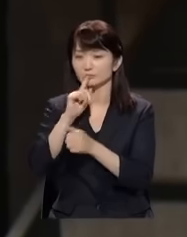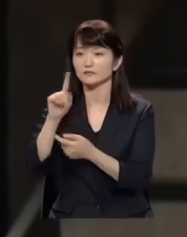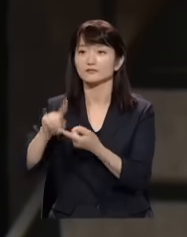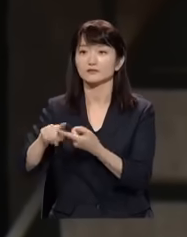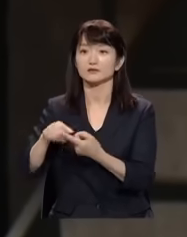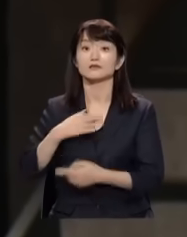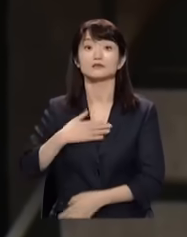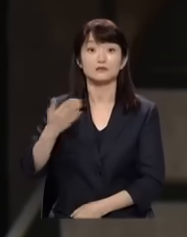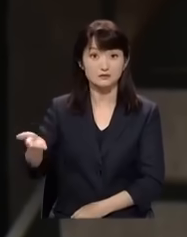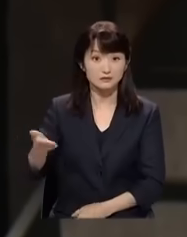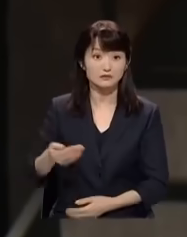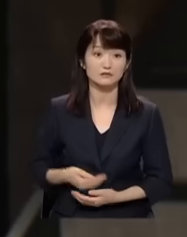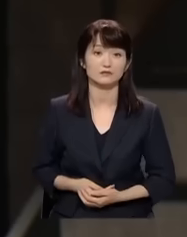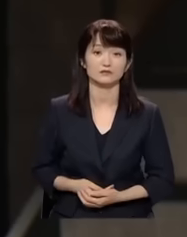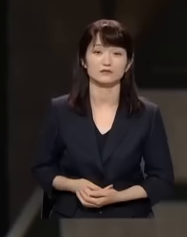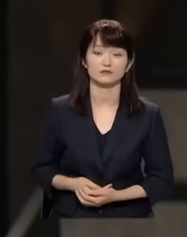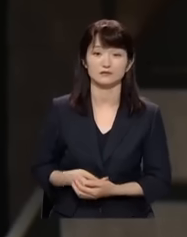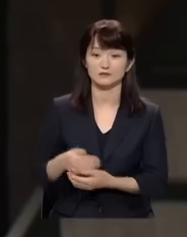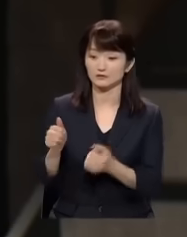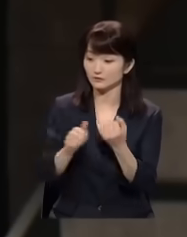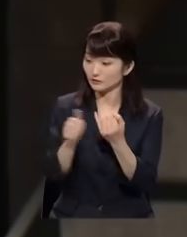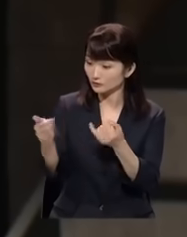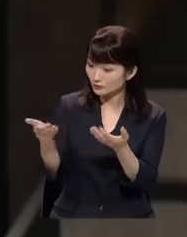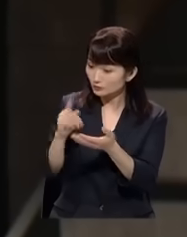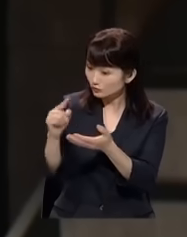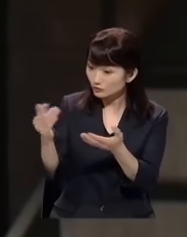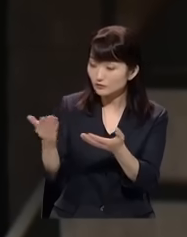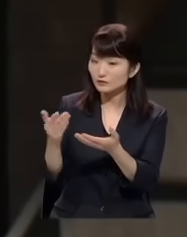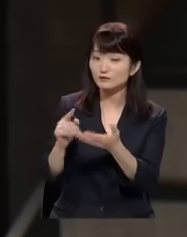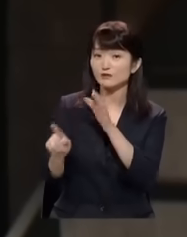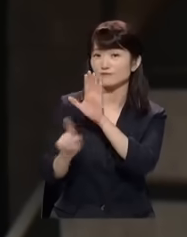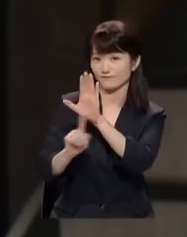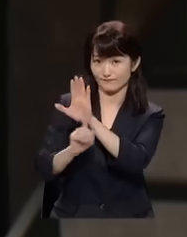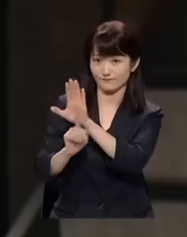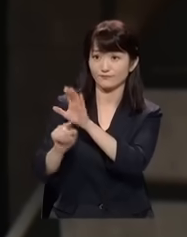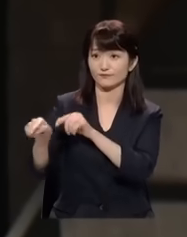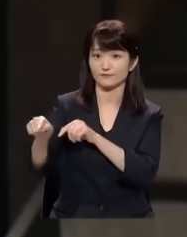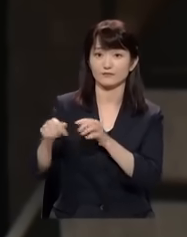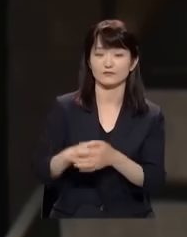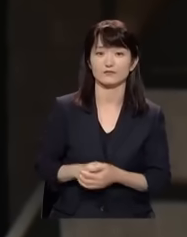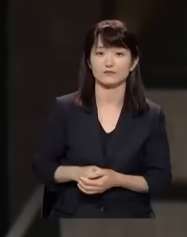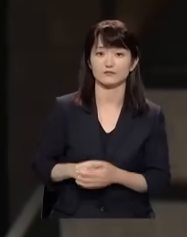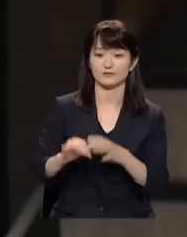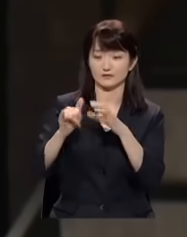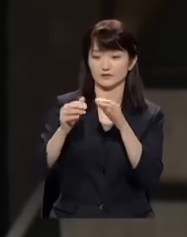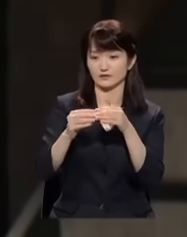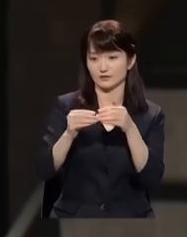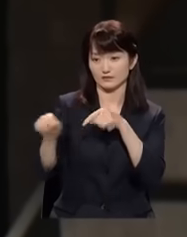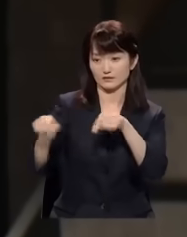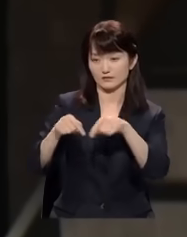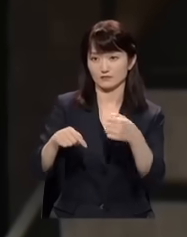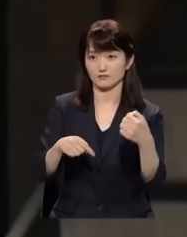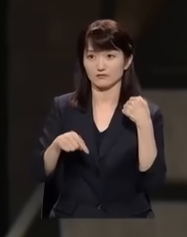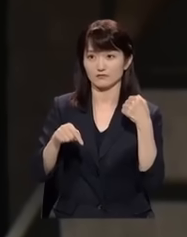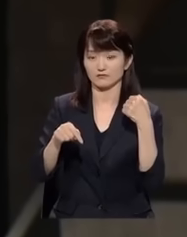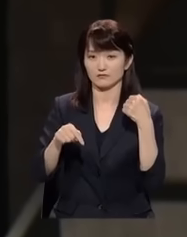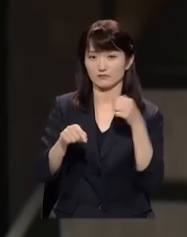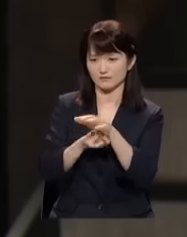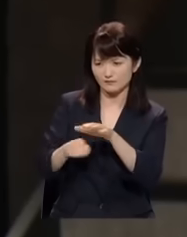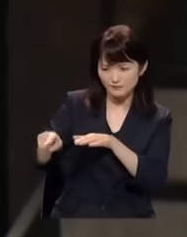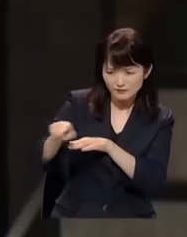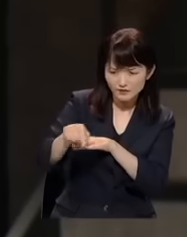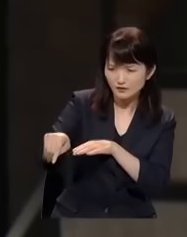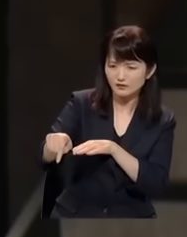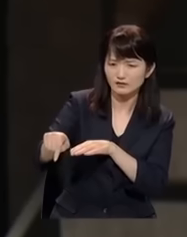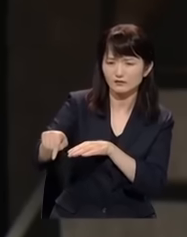알리세요 이건 알리시면 이런 사람이 세상에서 나름대로의 세상에 리더로서 저는 움직이고 있는 것 별로 마음에 들지